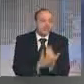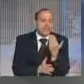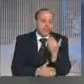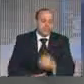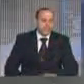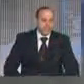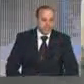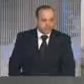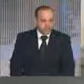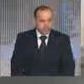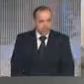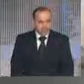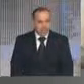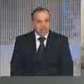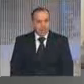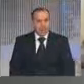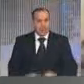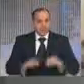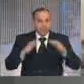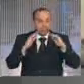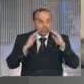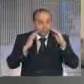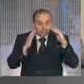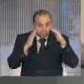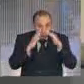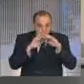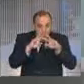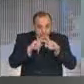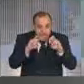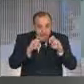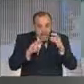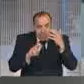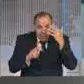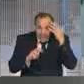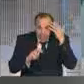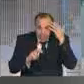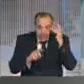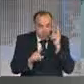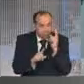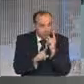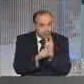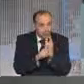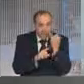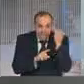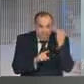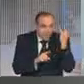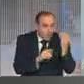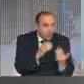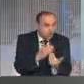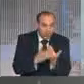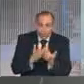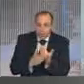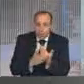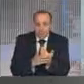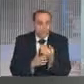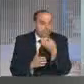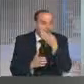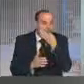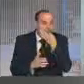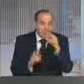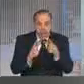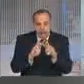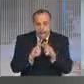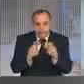متطوره في هذه المحضن تثمين لبحوث علميه وانتقاء فقط لمشاريع مجدده تستفيد من